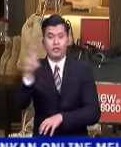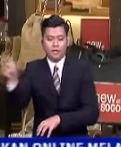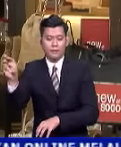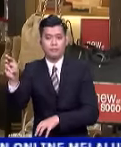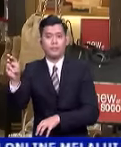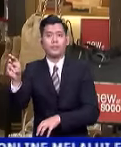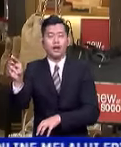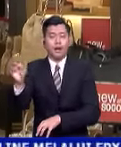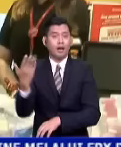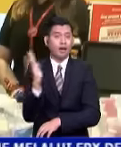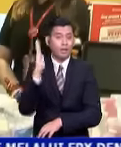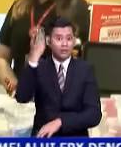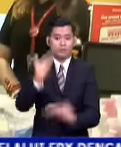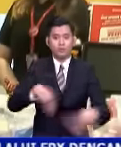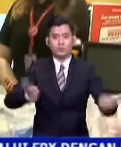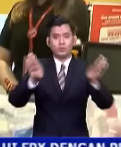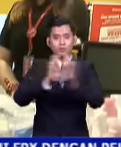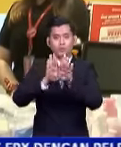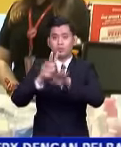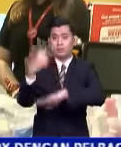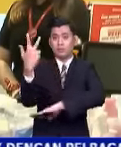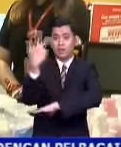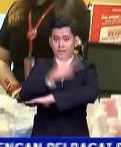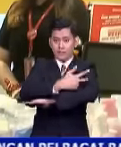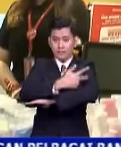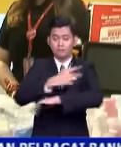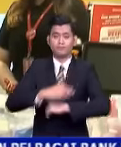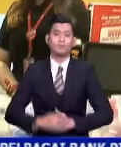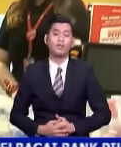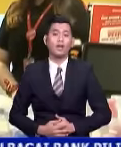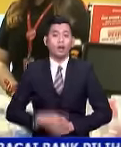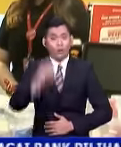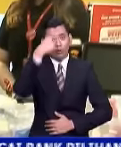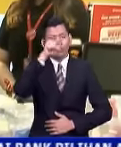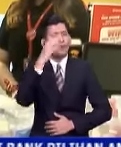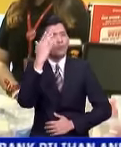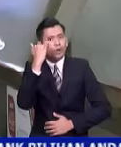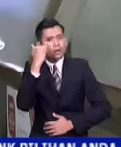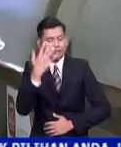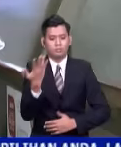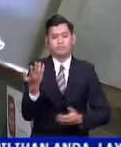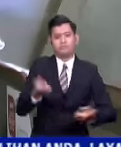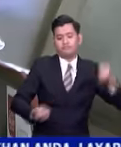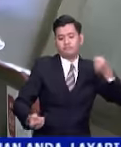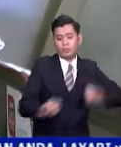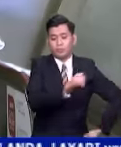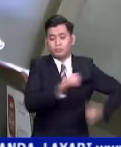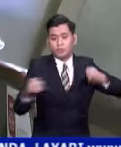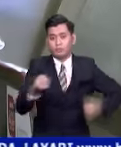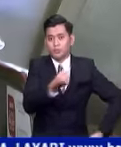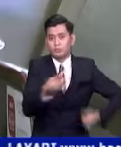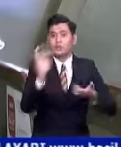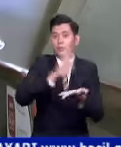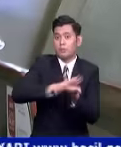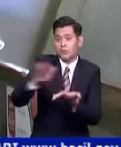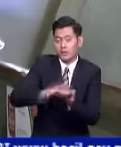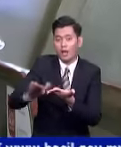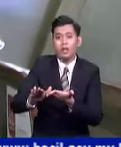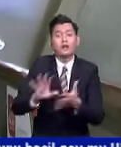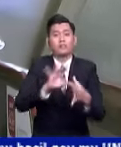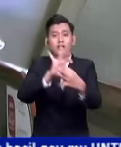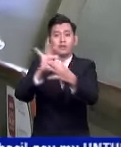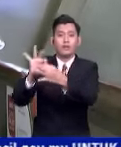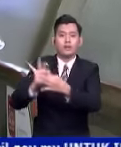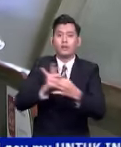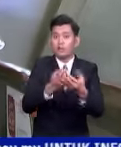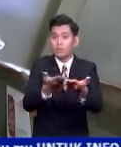ia akan ditutup serta-merta selama 3 hari. Bagi tujuan sanitasi, kerjasama semua pihak bagi tempoh ini amat penting